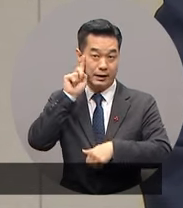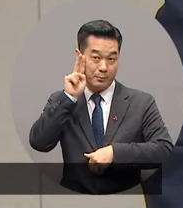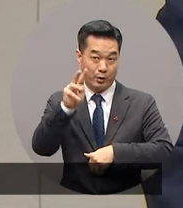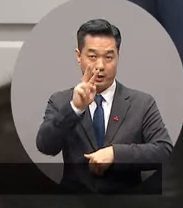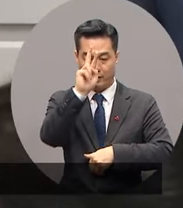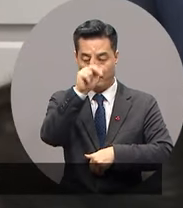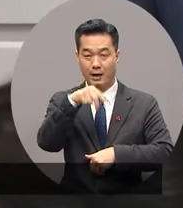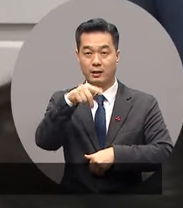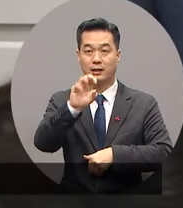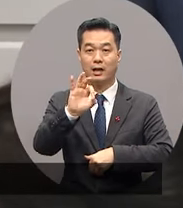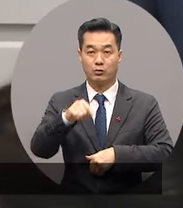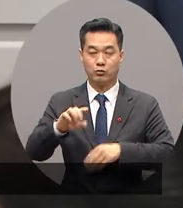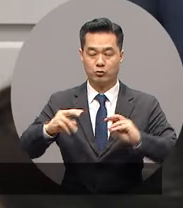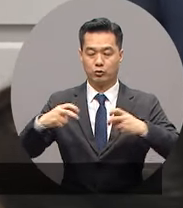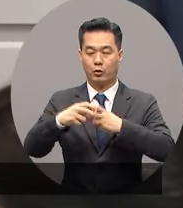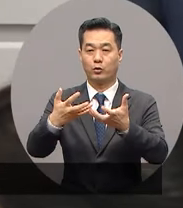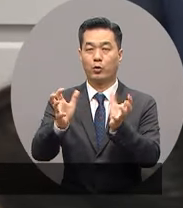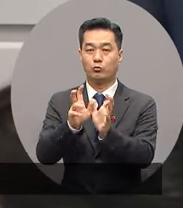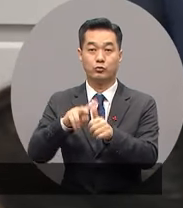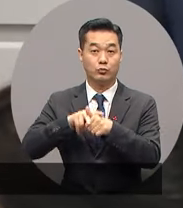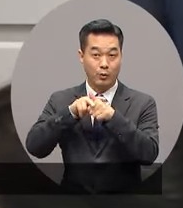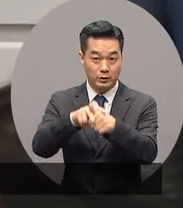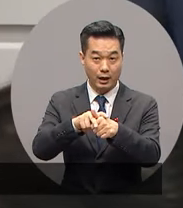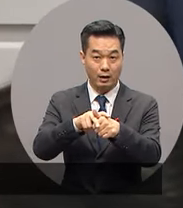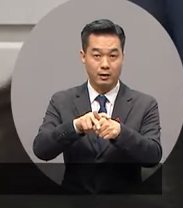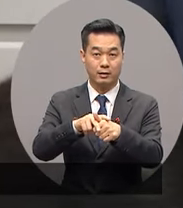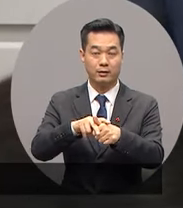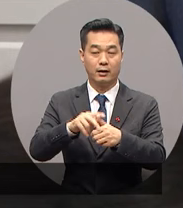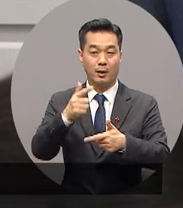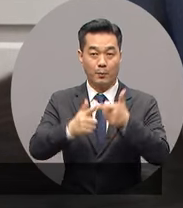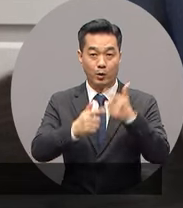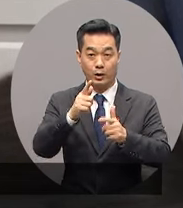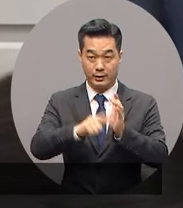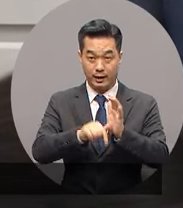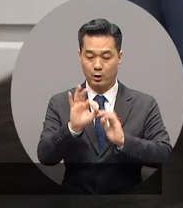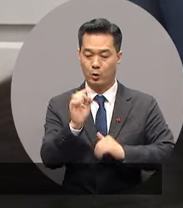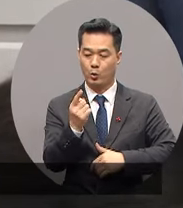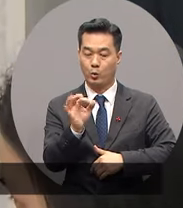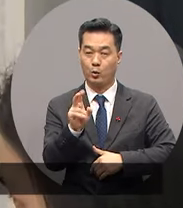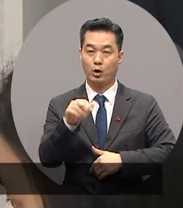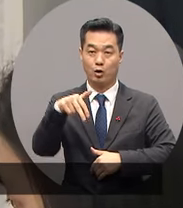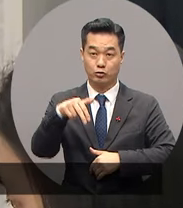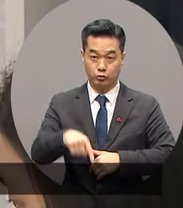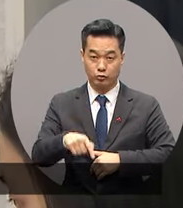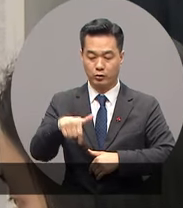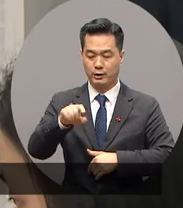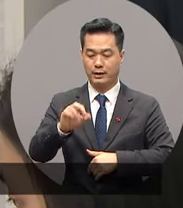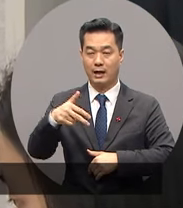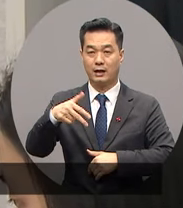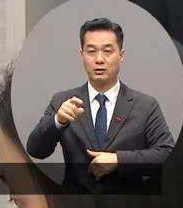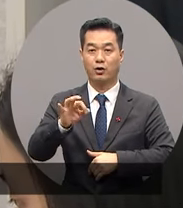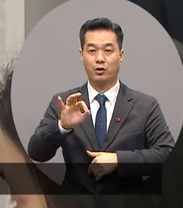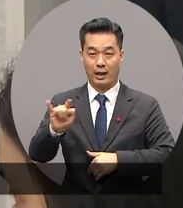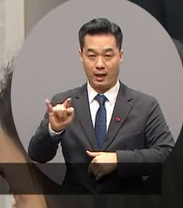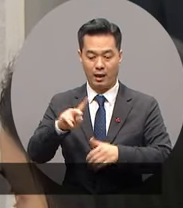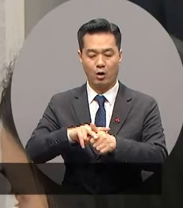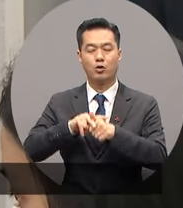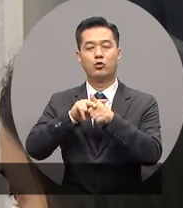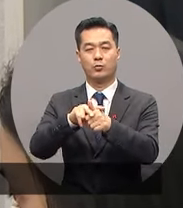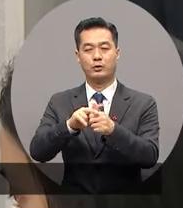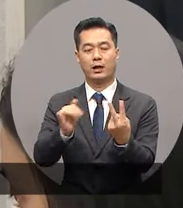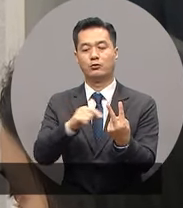후보자, 21일에는 오영주 중소벤처기업부 장관 후보자와 강정혜 국가보훈부 장관